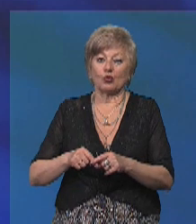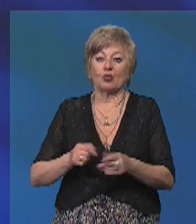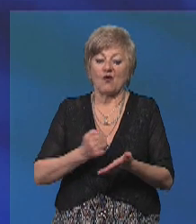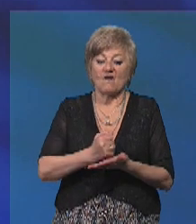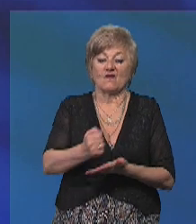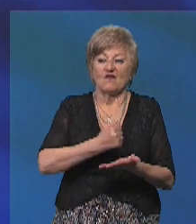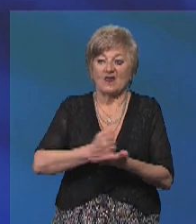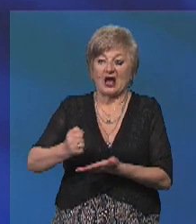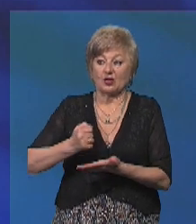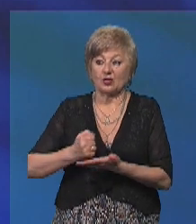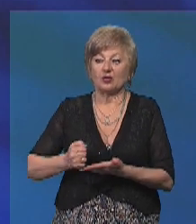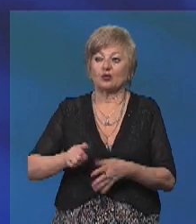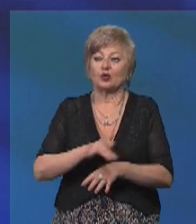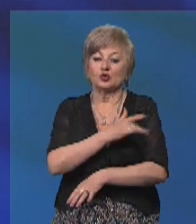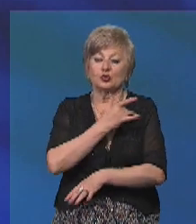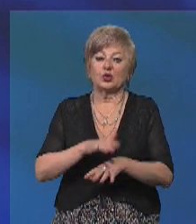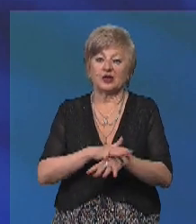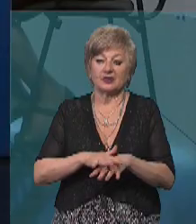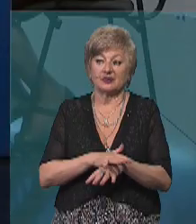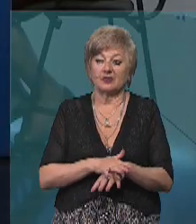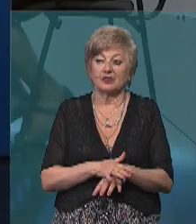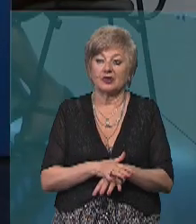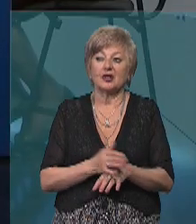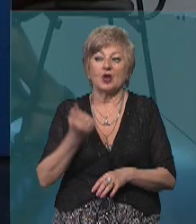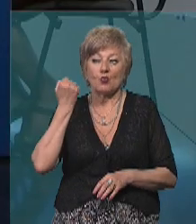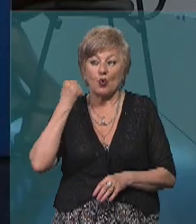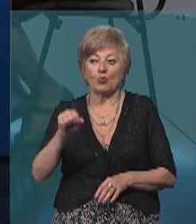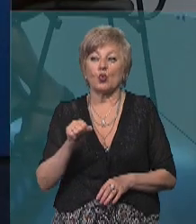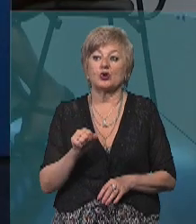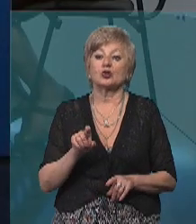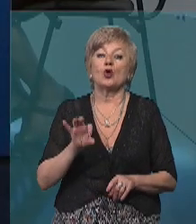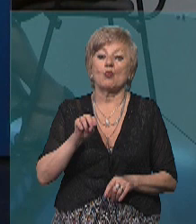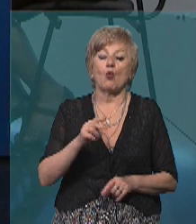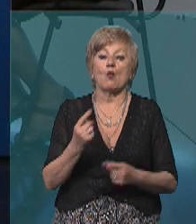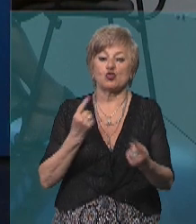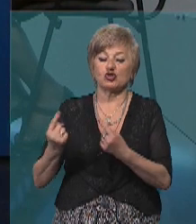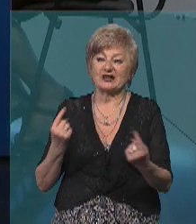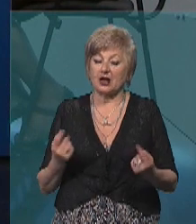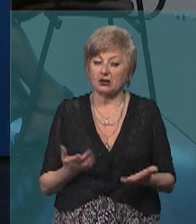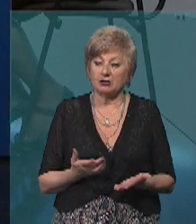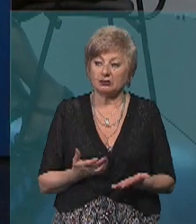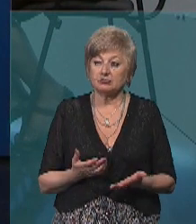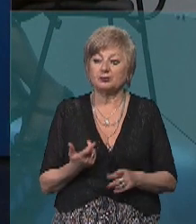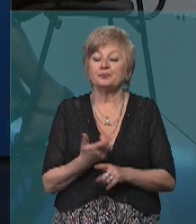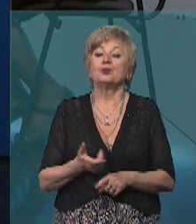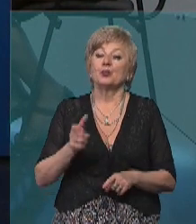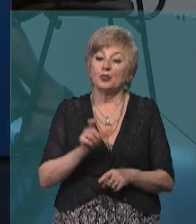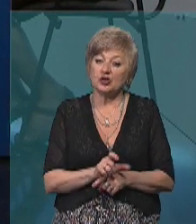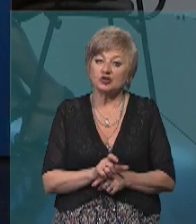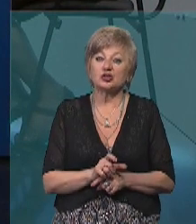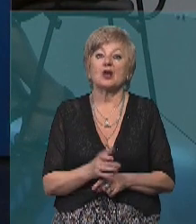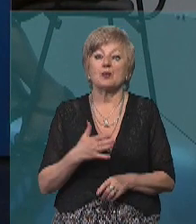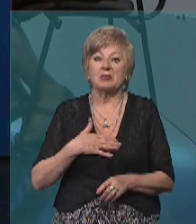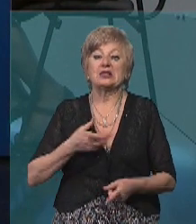висунули кандидата від «Слуги народу», і де «Слуга народу» перемагає. Саме по мажоритарці, да. Більше того,